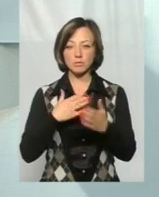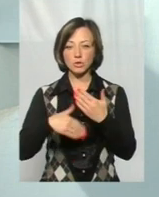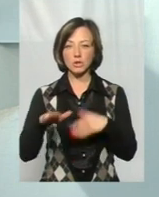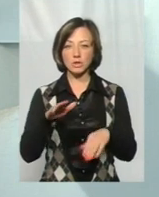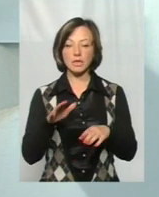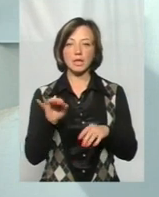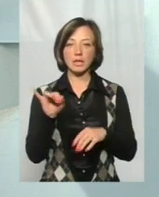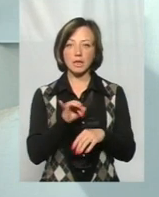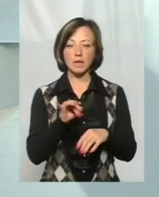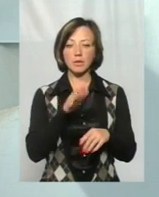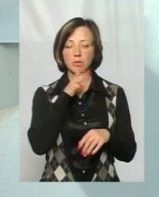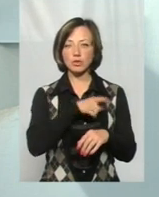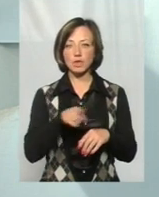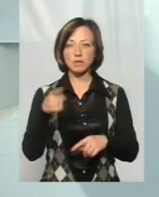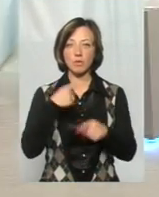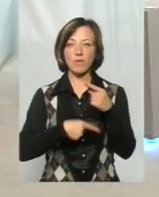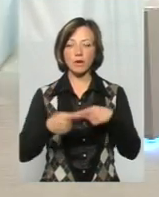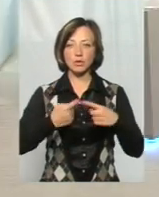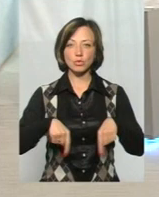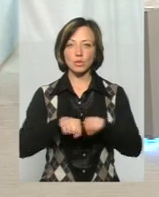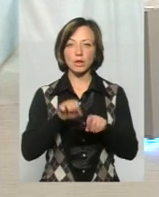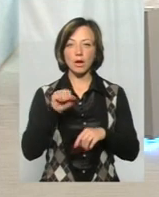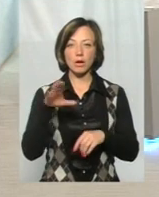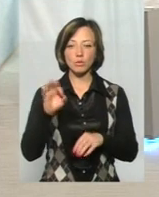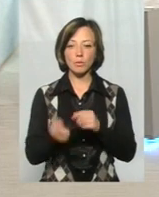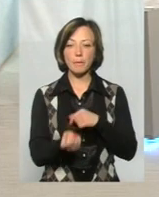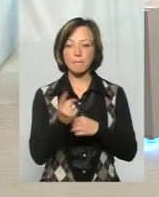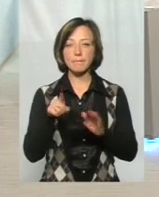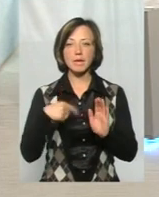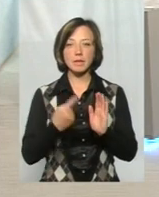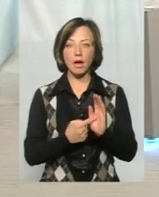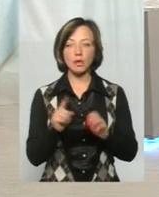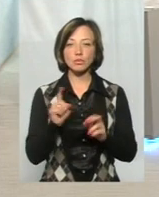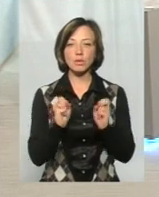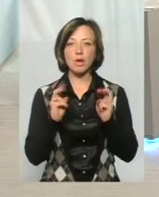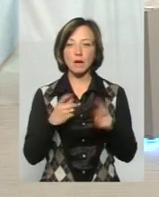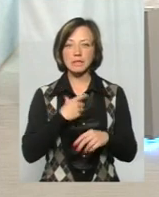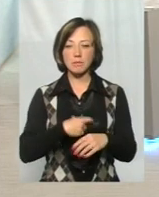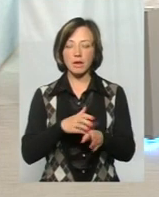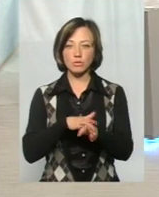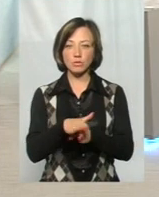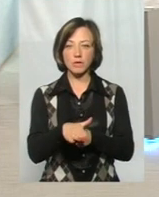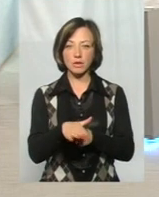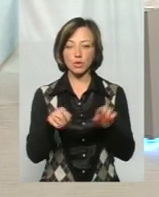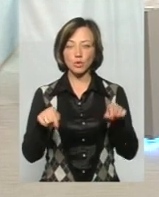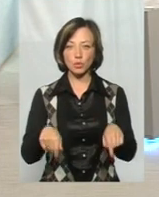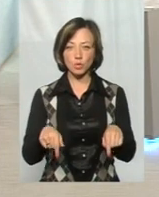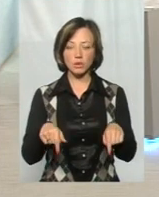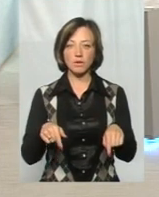випадках. І під час повернення з зони АТО стало питання в тому, що як себе реалізувати тут вже